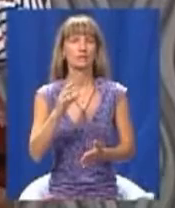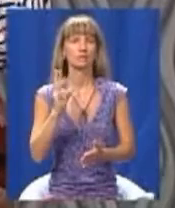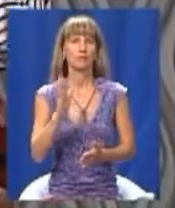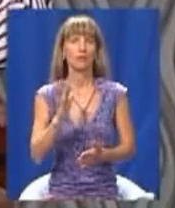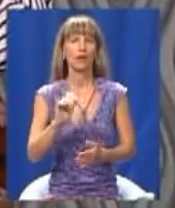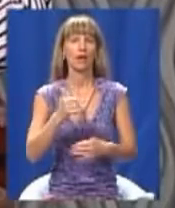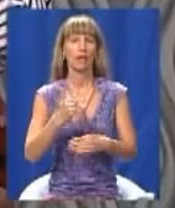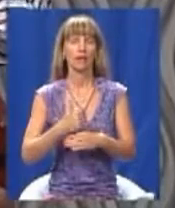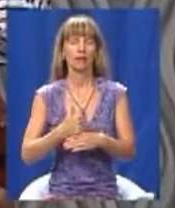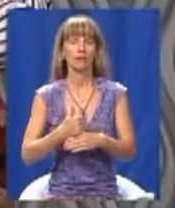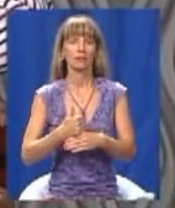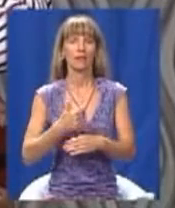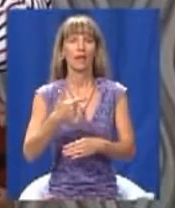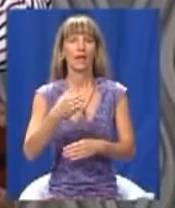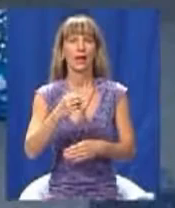є